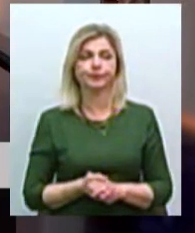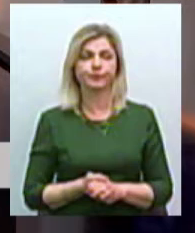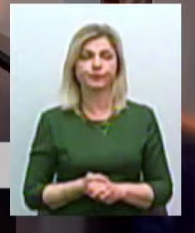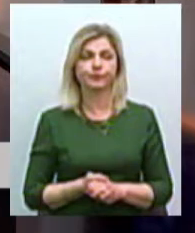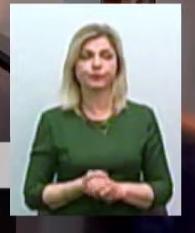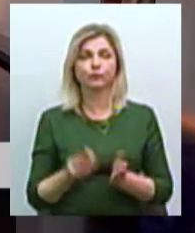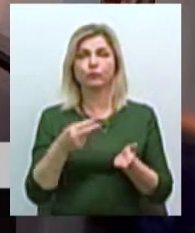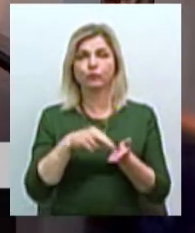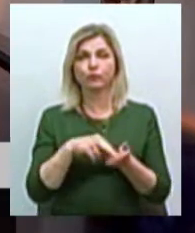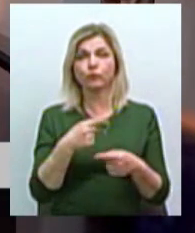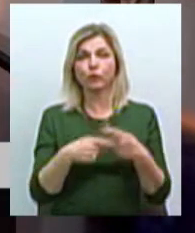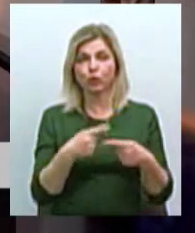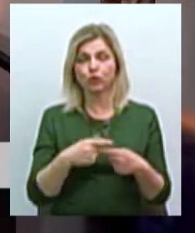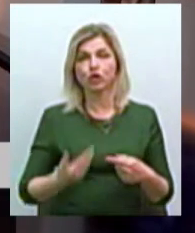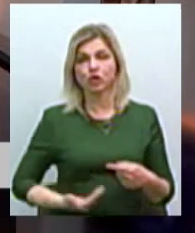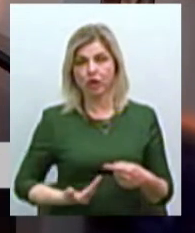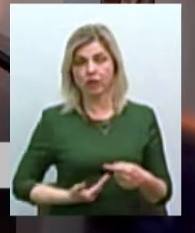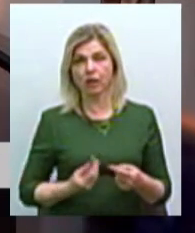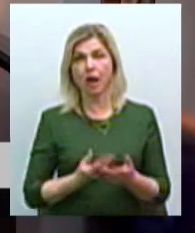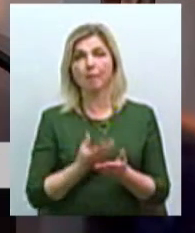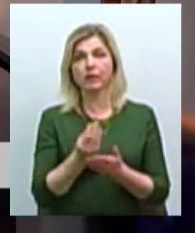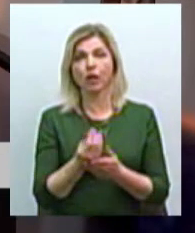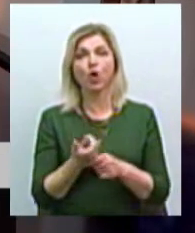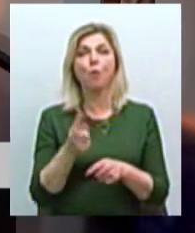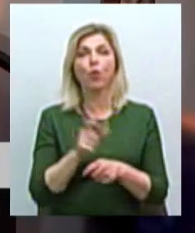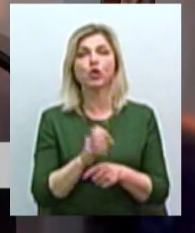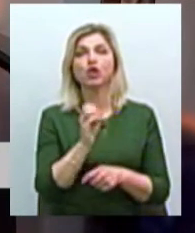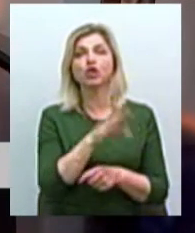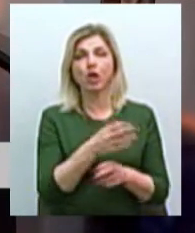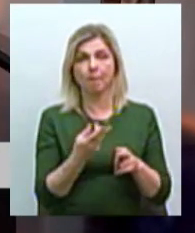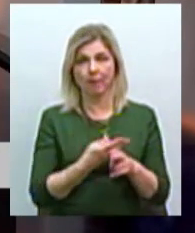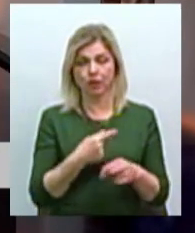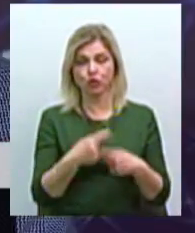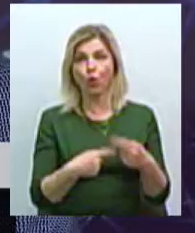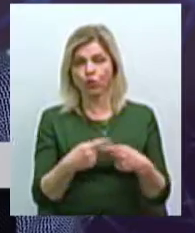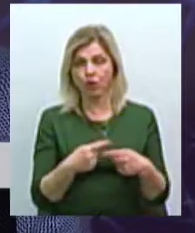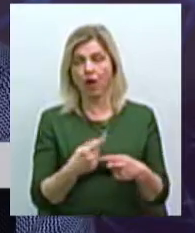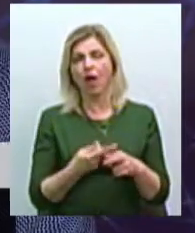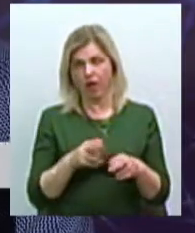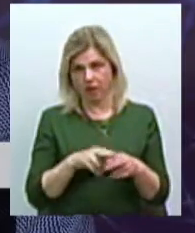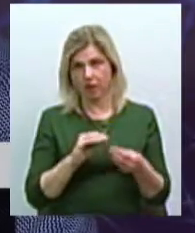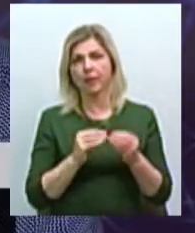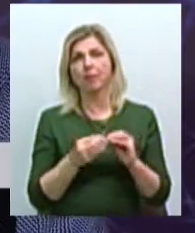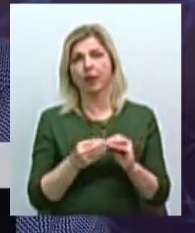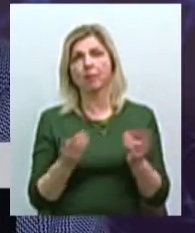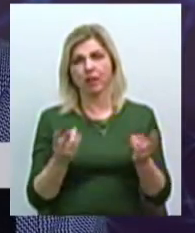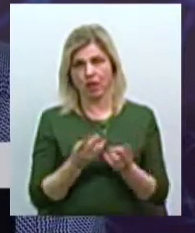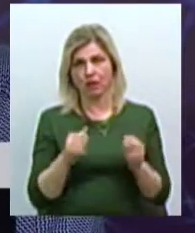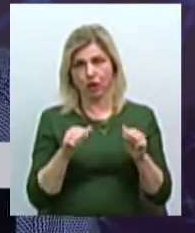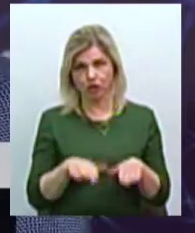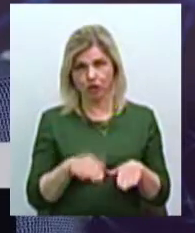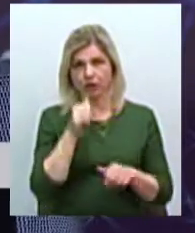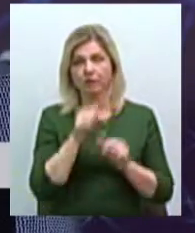установке счетчика получается, что жители начинают платить еще больше, чем без счетчика по нормативной квадратуре. Это проблема. Ее надо решать. И уже в следующем